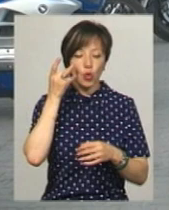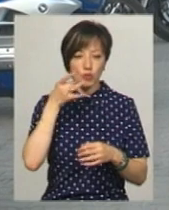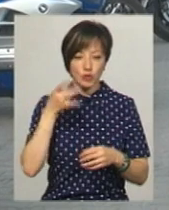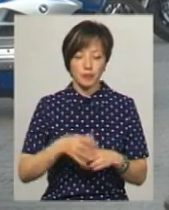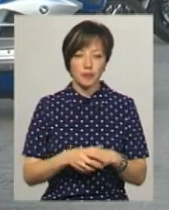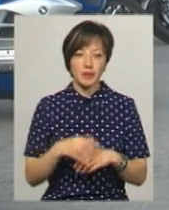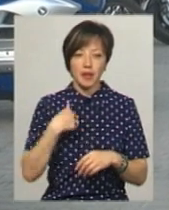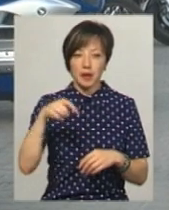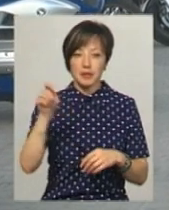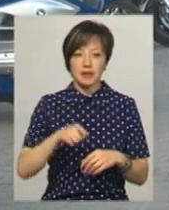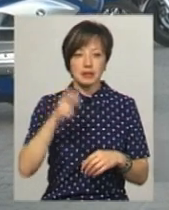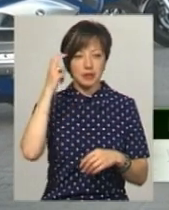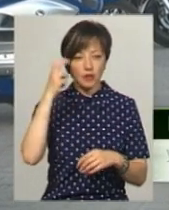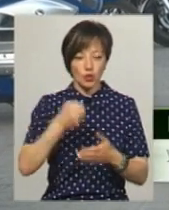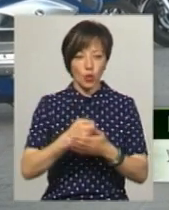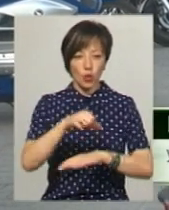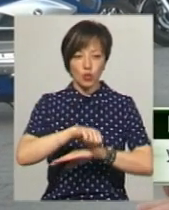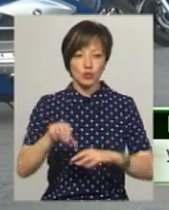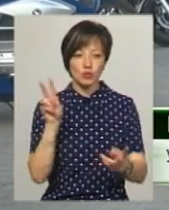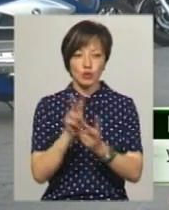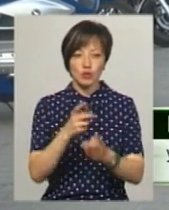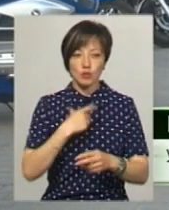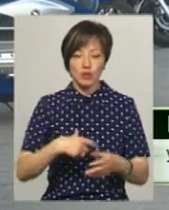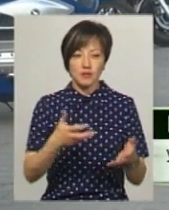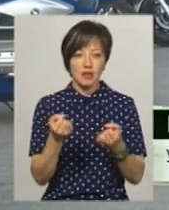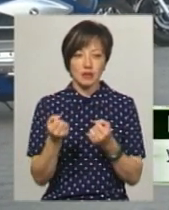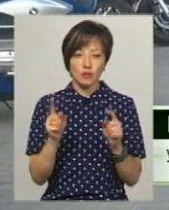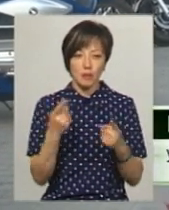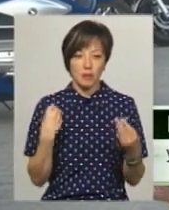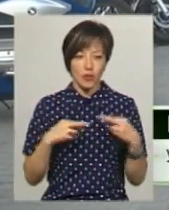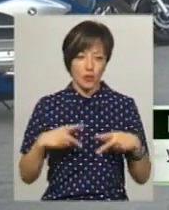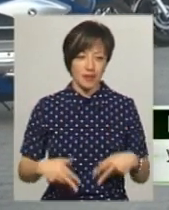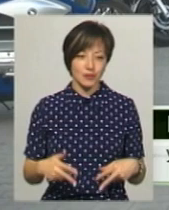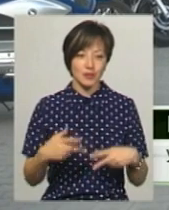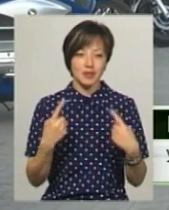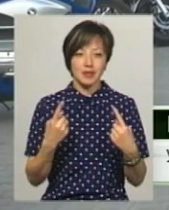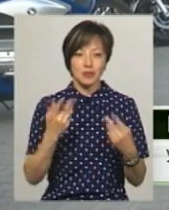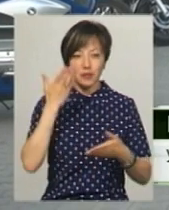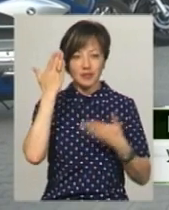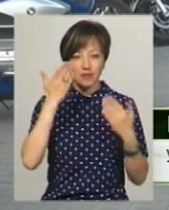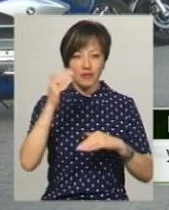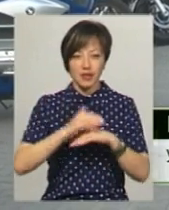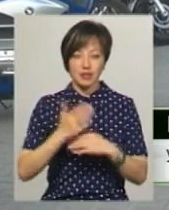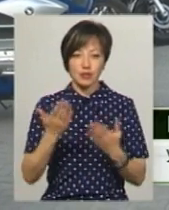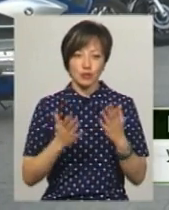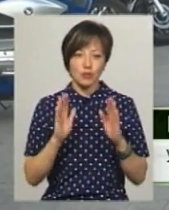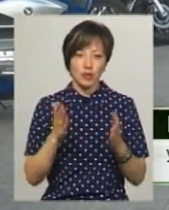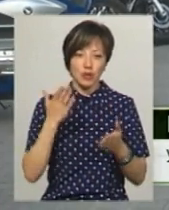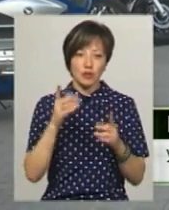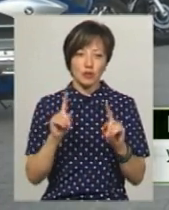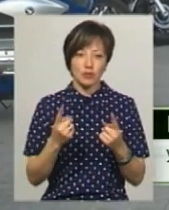приїхала з Києва зустрічати до кордону дівчат. З собою я взяла щось переодягнутися таке, щоб повеселитися ввечері, якщо будемо